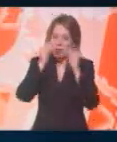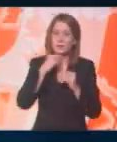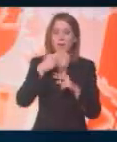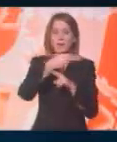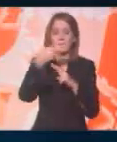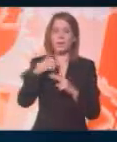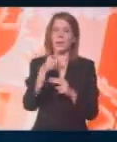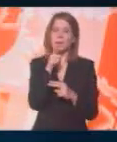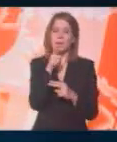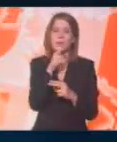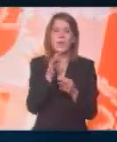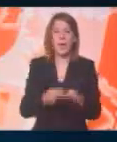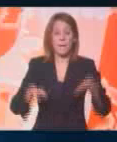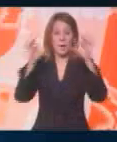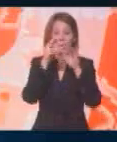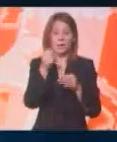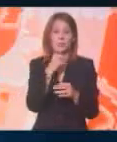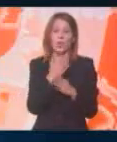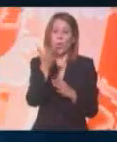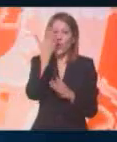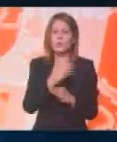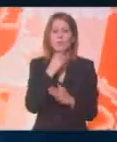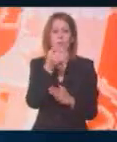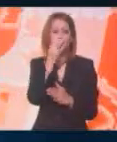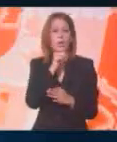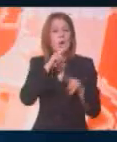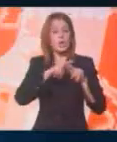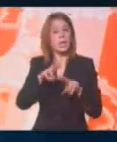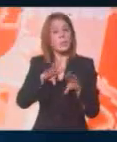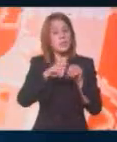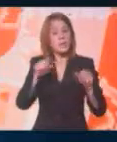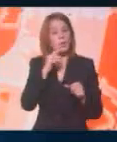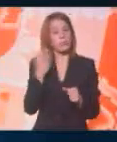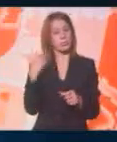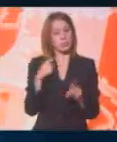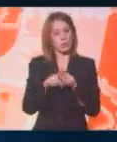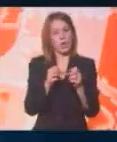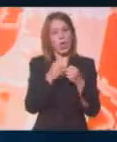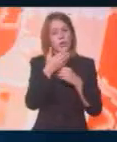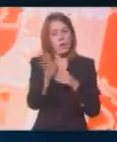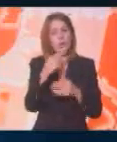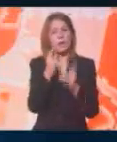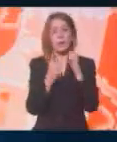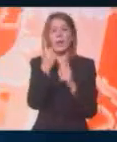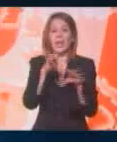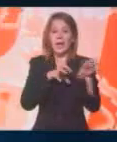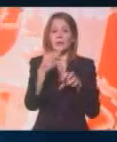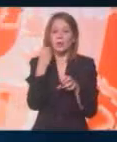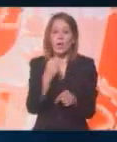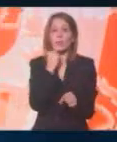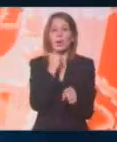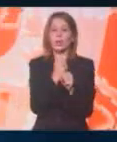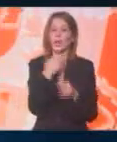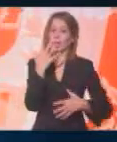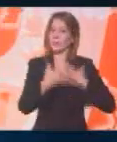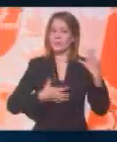kompanija Falke zalagati da projekat u Srbiji bude uspešan, kao i u ostalim zemljama u kojima poslujemo i da će radnici imati jednu zaista dobru radnu